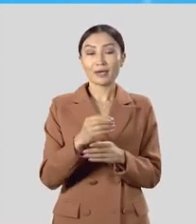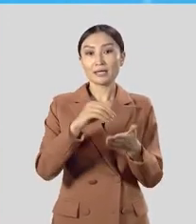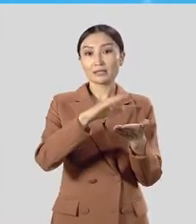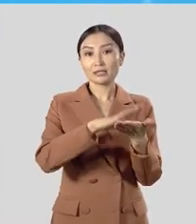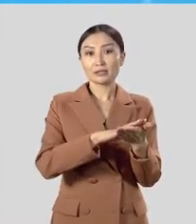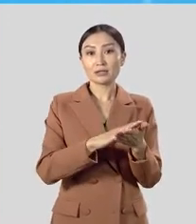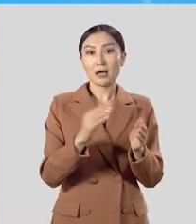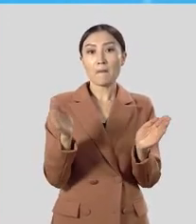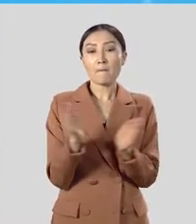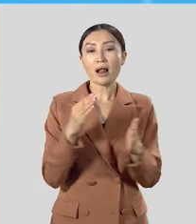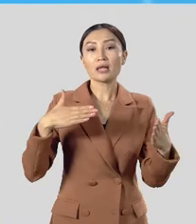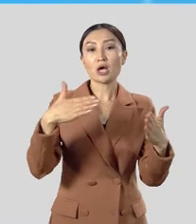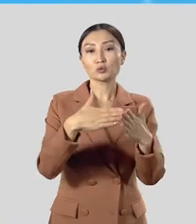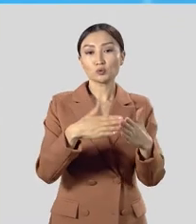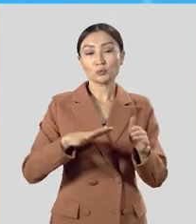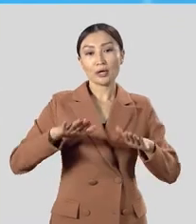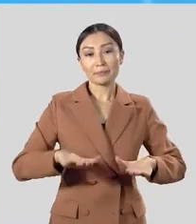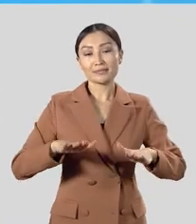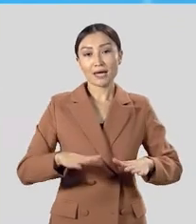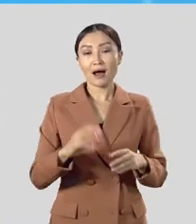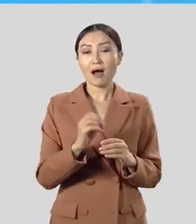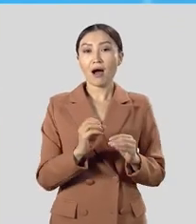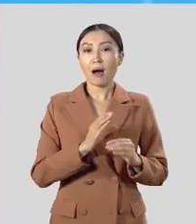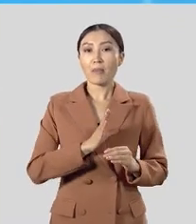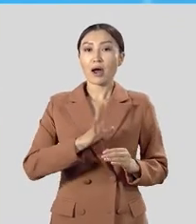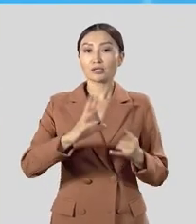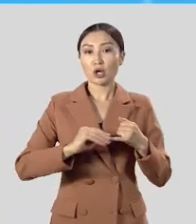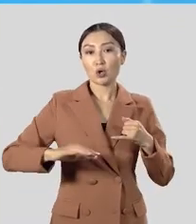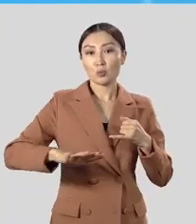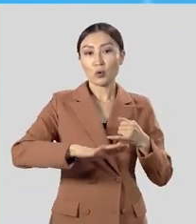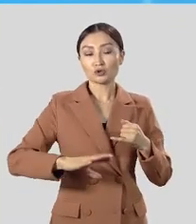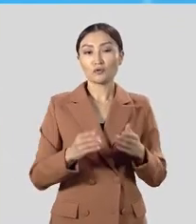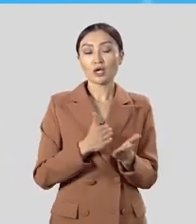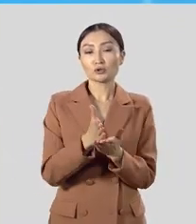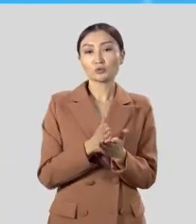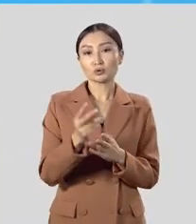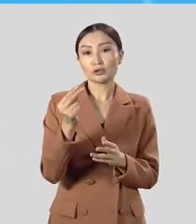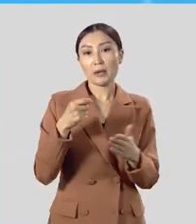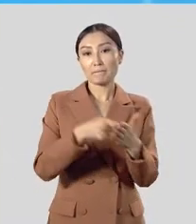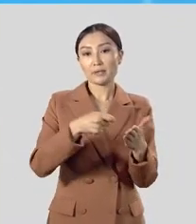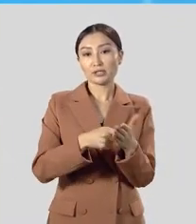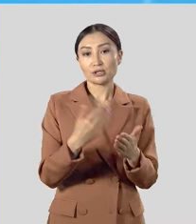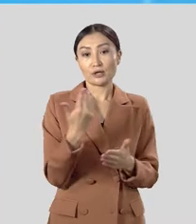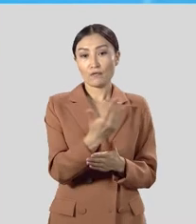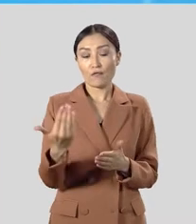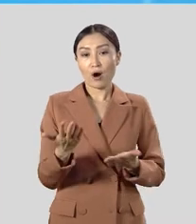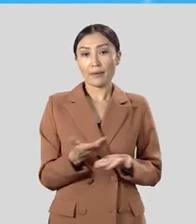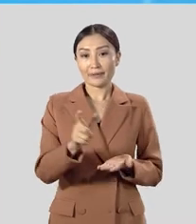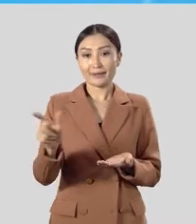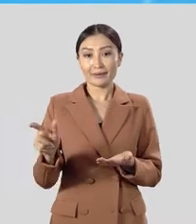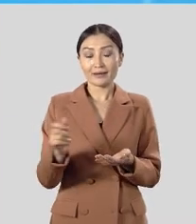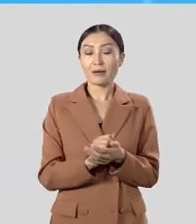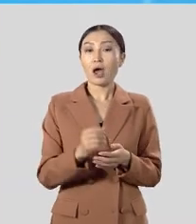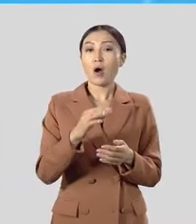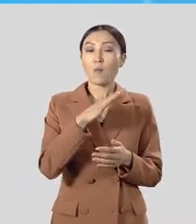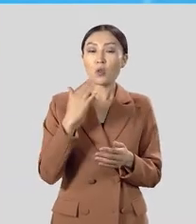заселяются в малодоступных местах, обогащают почву и служат пищей ее обитателям. Многие